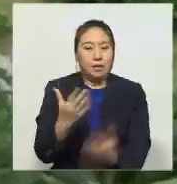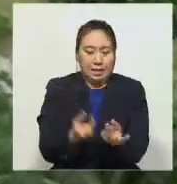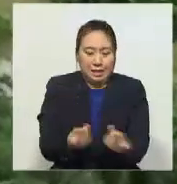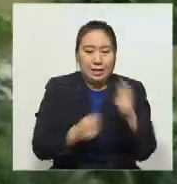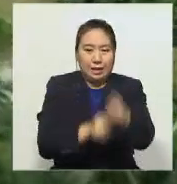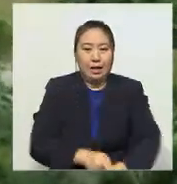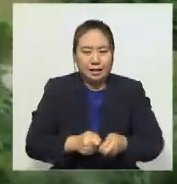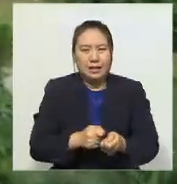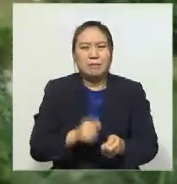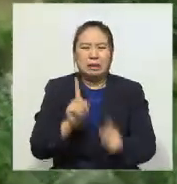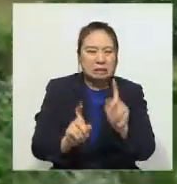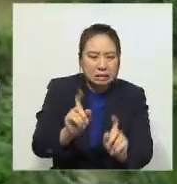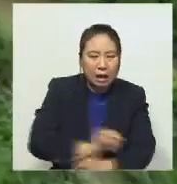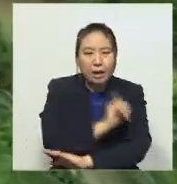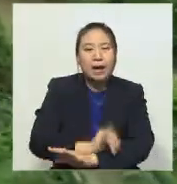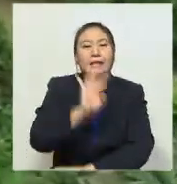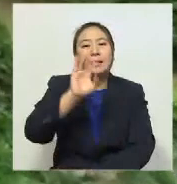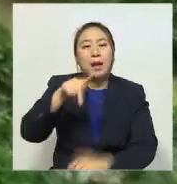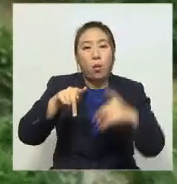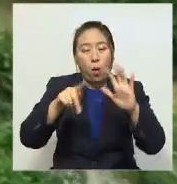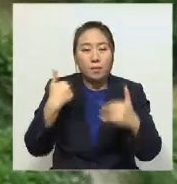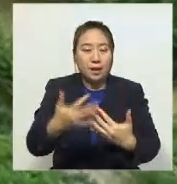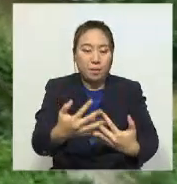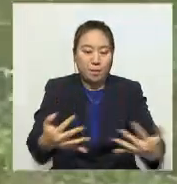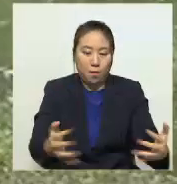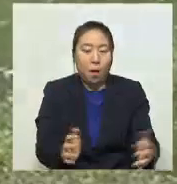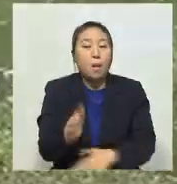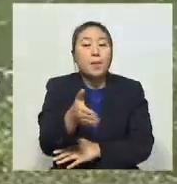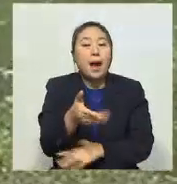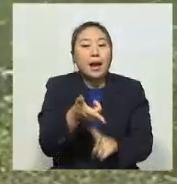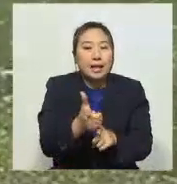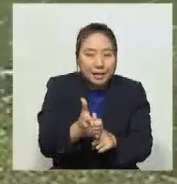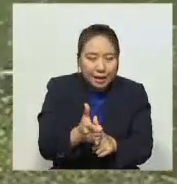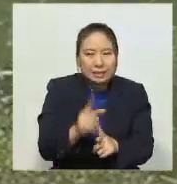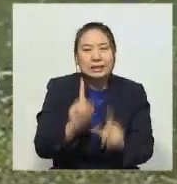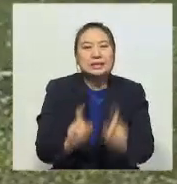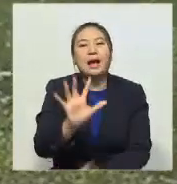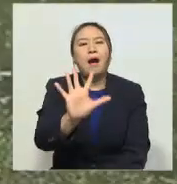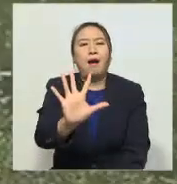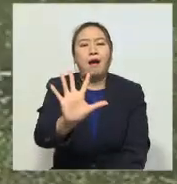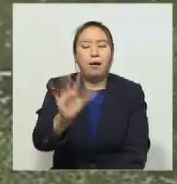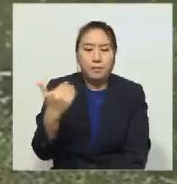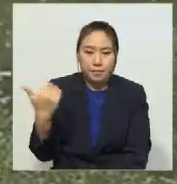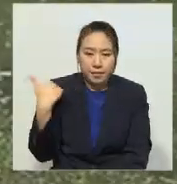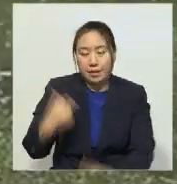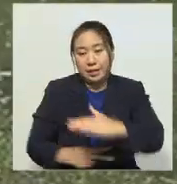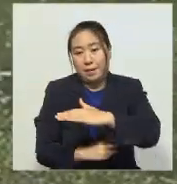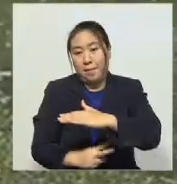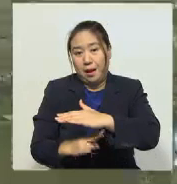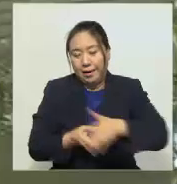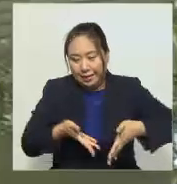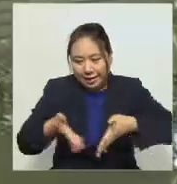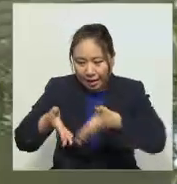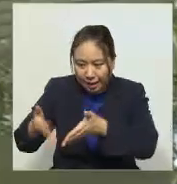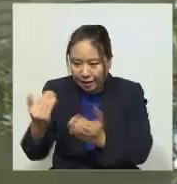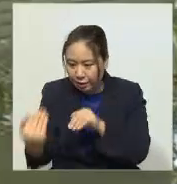าย 4,838 ไร่มีบ่อปลาของเกษตรกรของชาวบ้านอีก5บ่อนะคะส่วนสะพานบางเส้นทางนะคะ4เส้นทาง